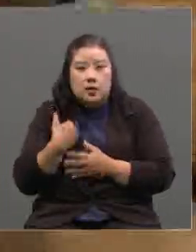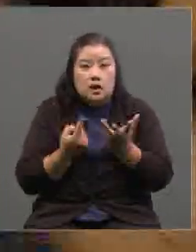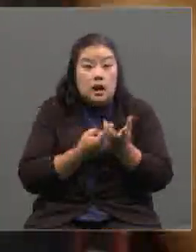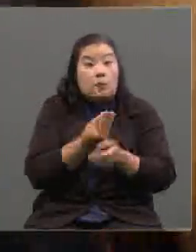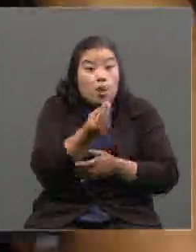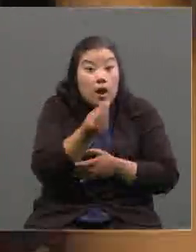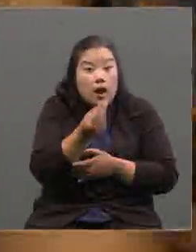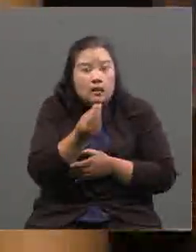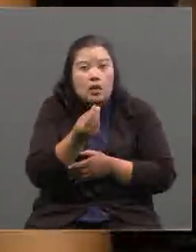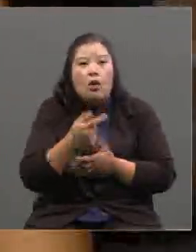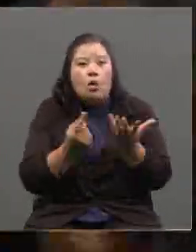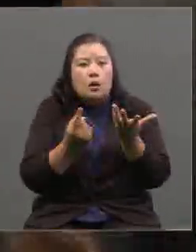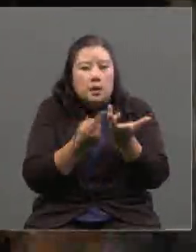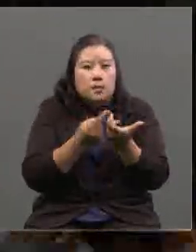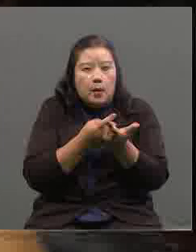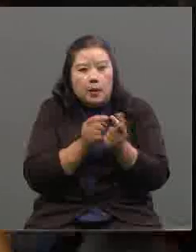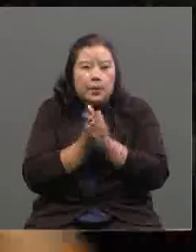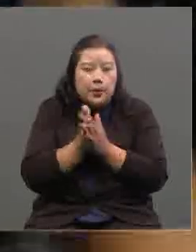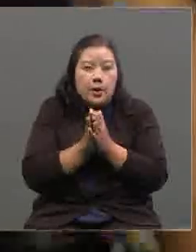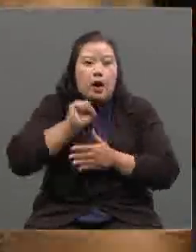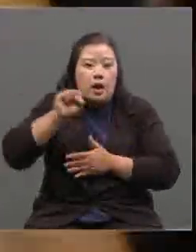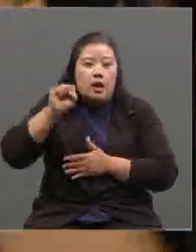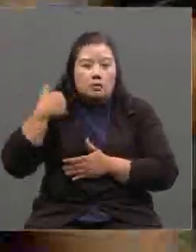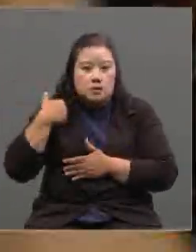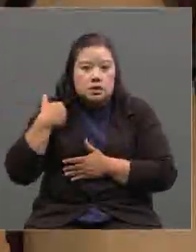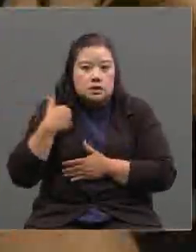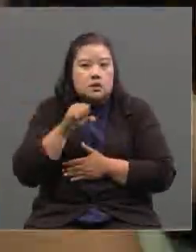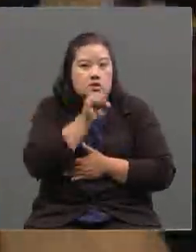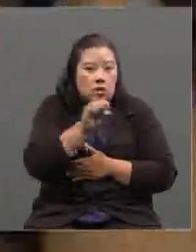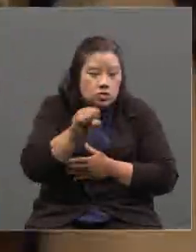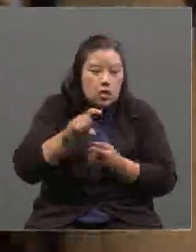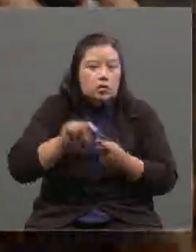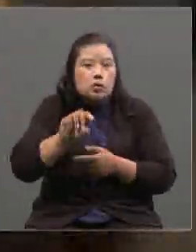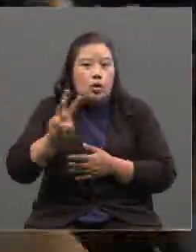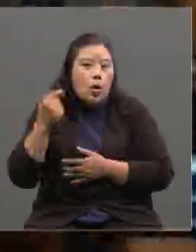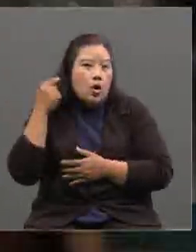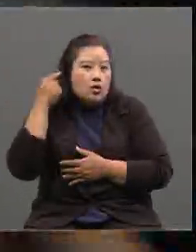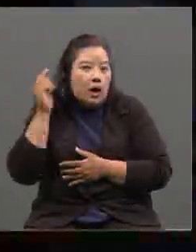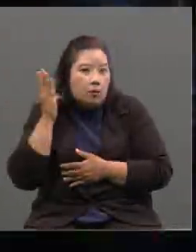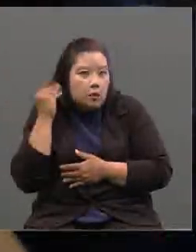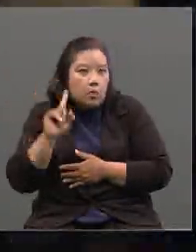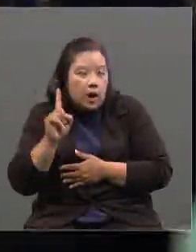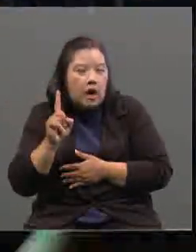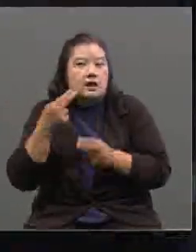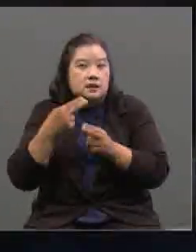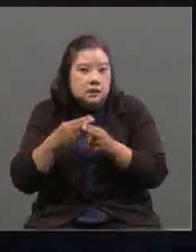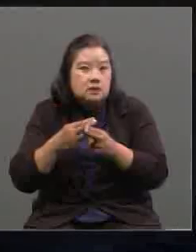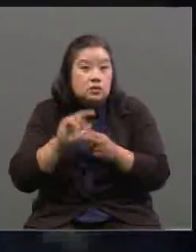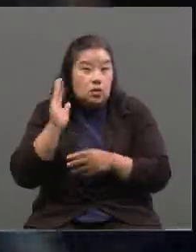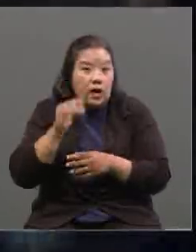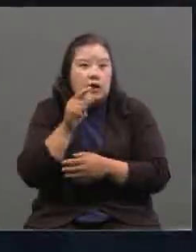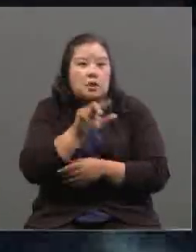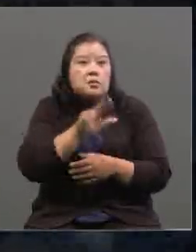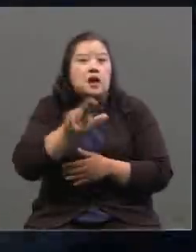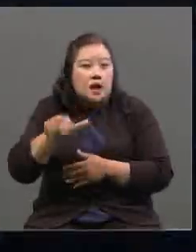ประชุมรัฐสภาโดยเมื่อได้ยินเสียงส.ส.และส.ว.โหวตเห็นชอบให้กับนายเศรษฐาต่างก็ส่งเสียงเฮและปรบมือด้วยความดีใ